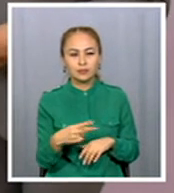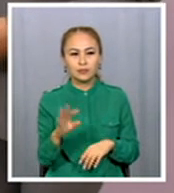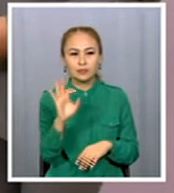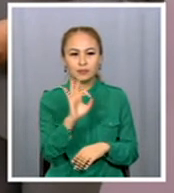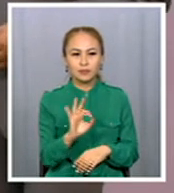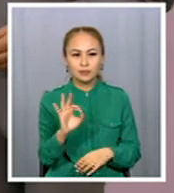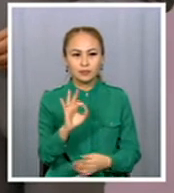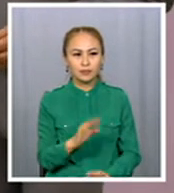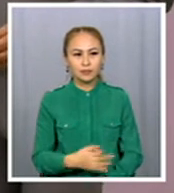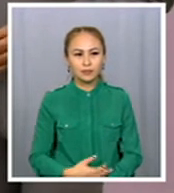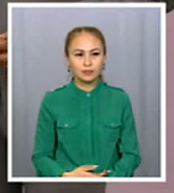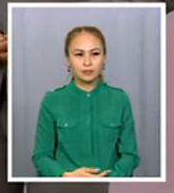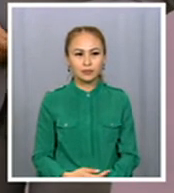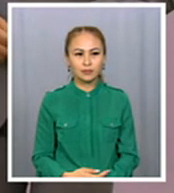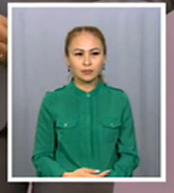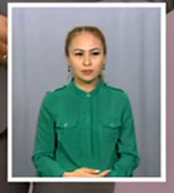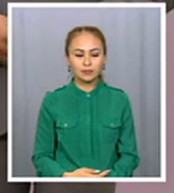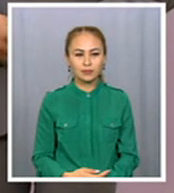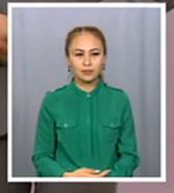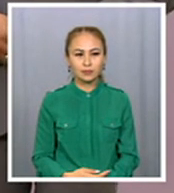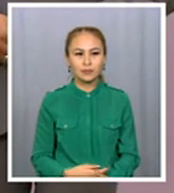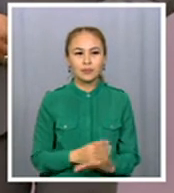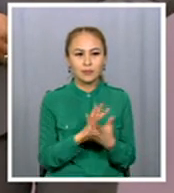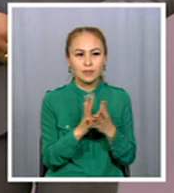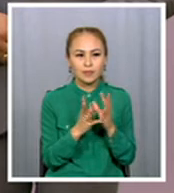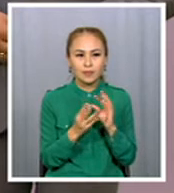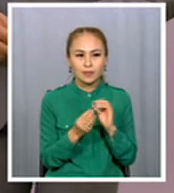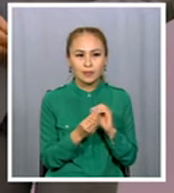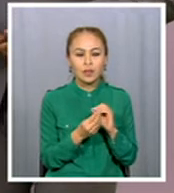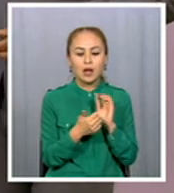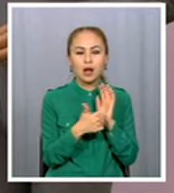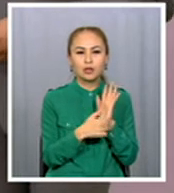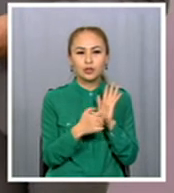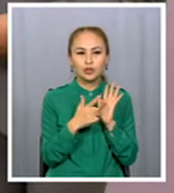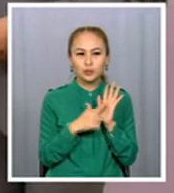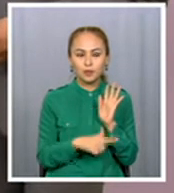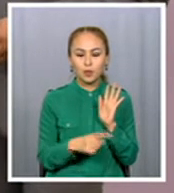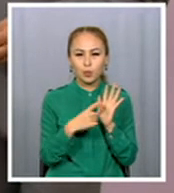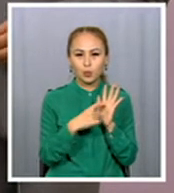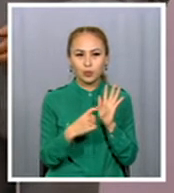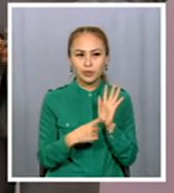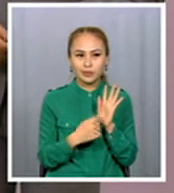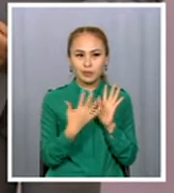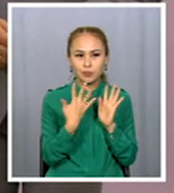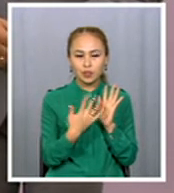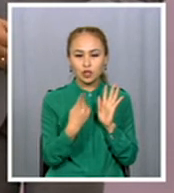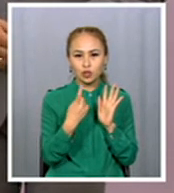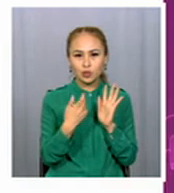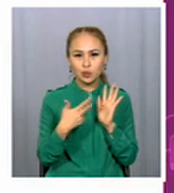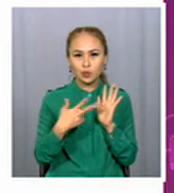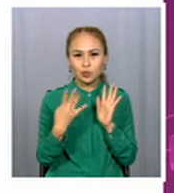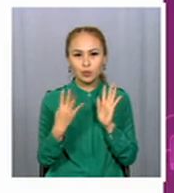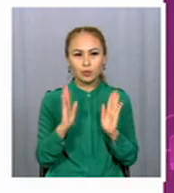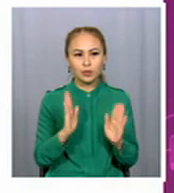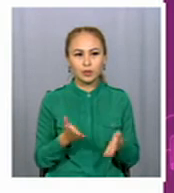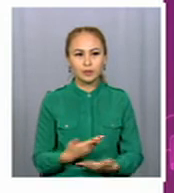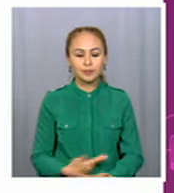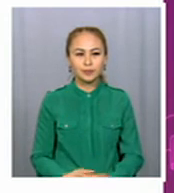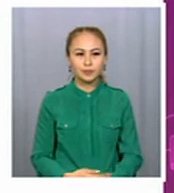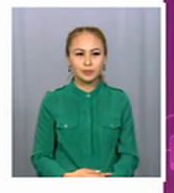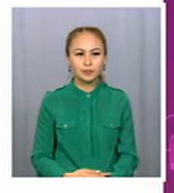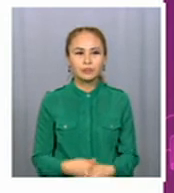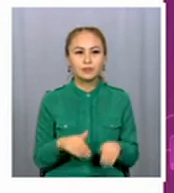айырмасы 0-ге тең. Демек, 670 пен 5-тің бөлінісі 134-ке тең.